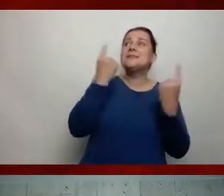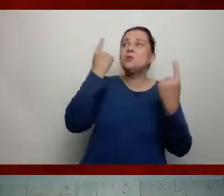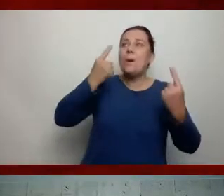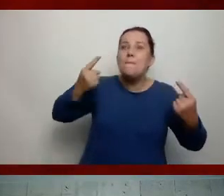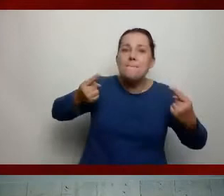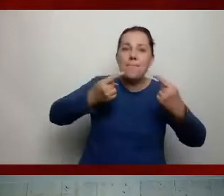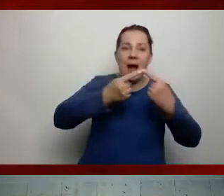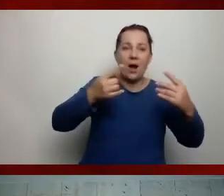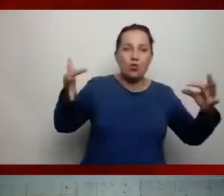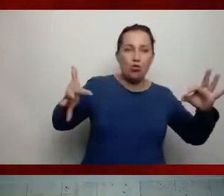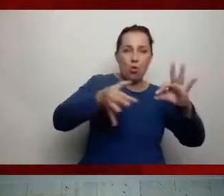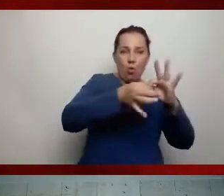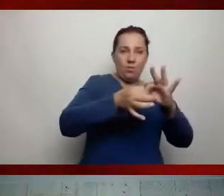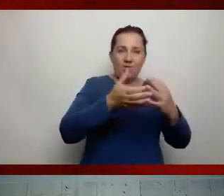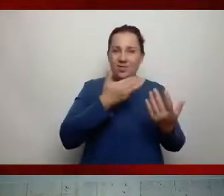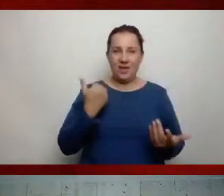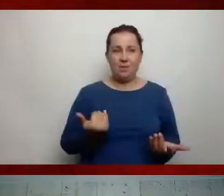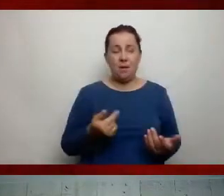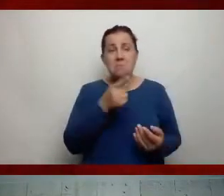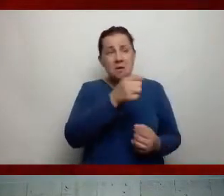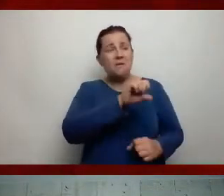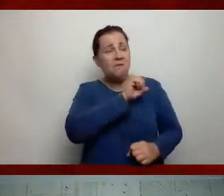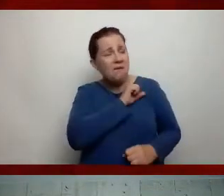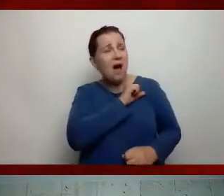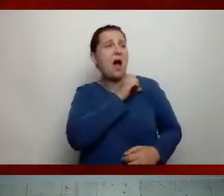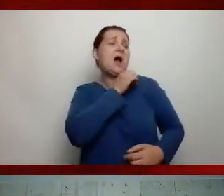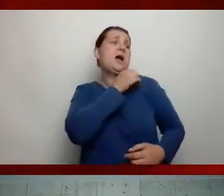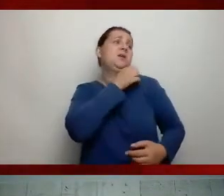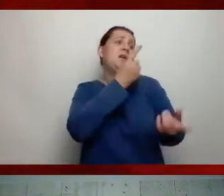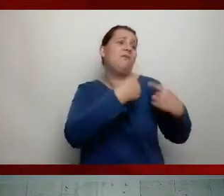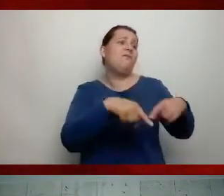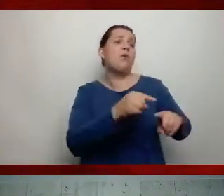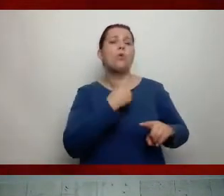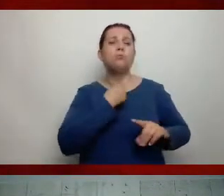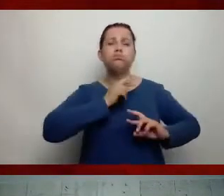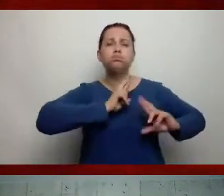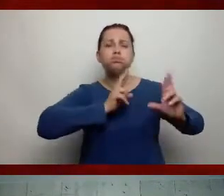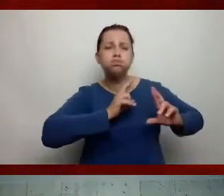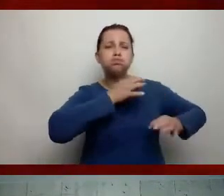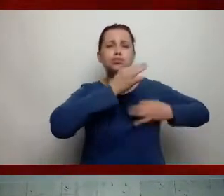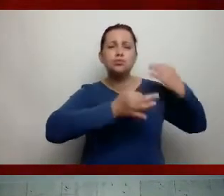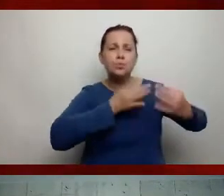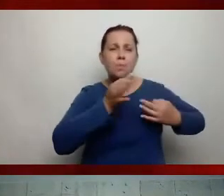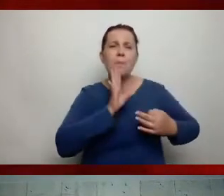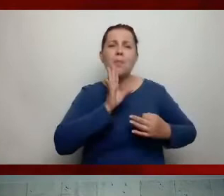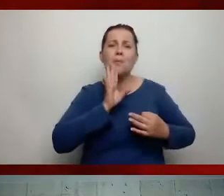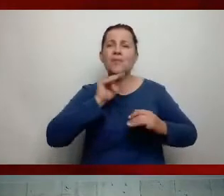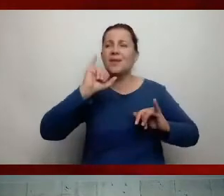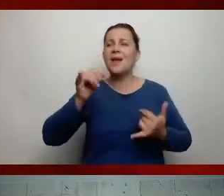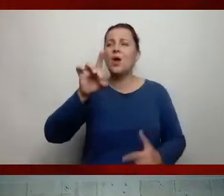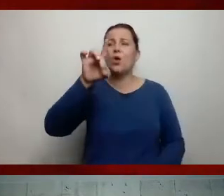I przy tym całym bardzo fajnym wykonaniu gardłowym, ekspresyjnym, przypominającym trochę Przemysława Gintrowskiego,